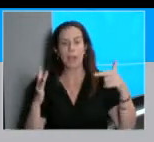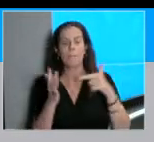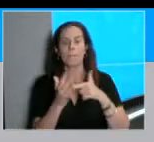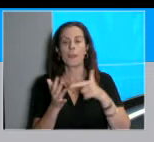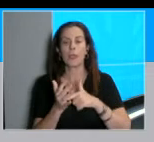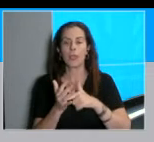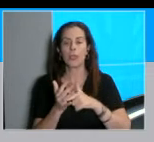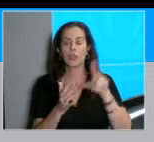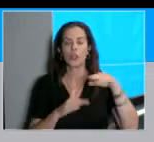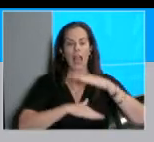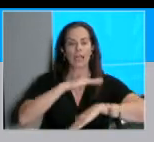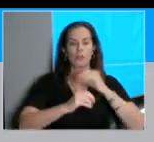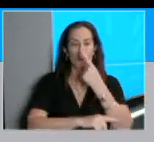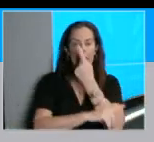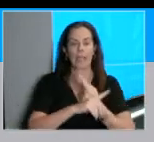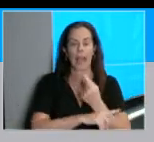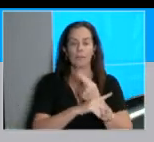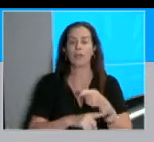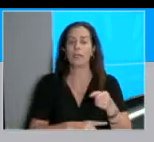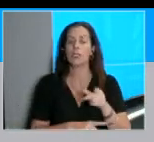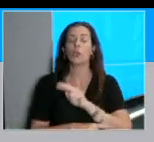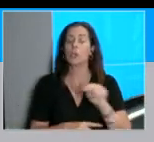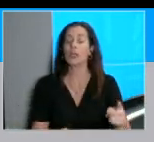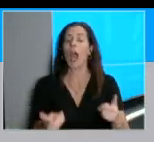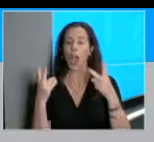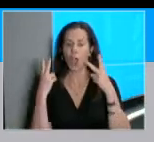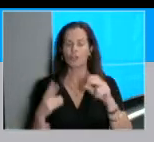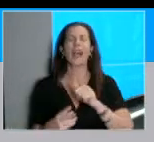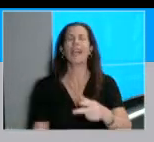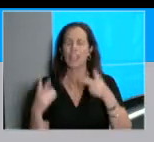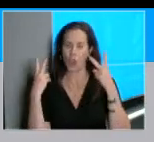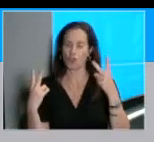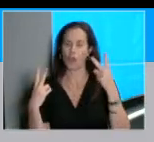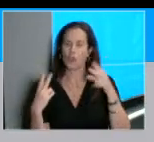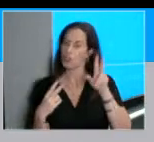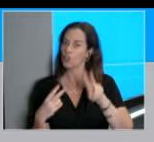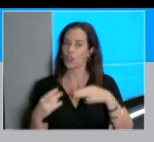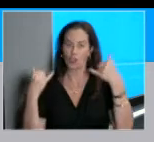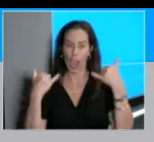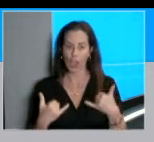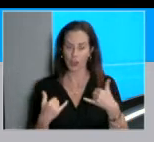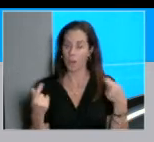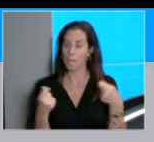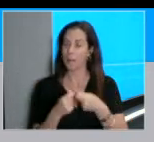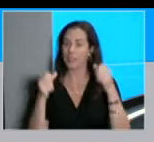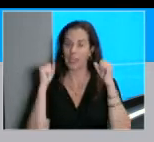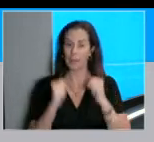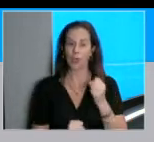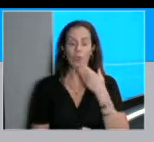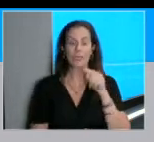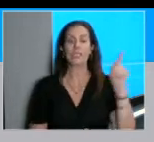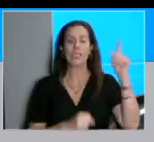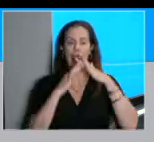הסיכון הנשק האדיר של החיזבאללה. זו סוגיה בוערת, אולי הכי בוערת, שעומדת על השולחן מבחינת הביטחון